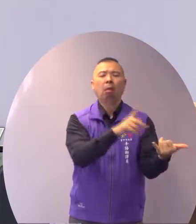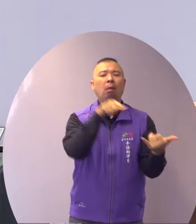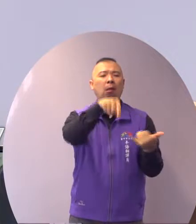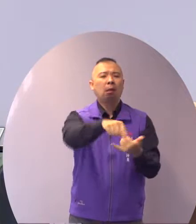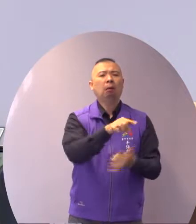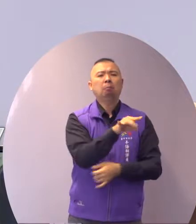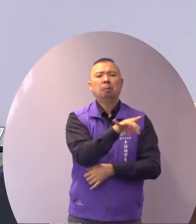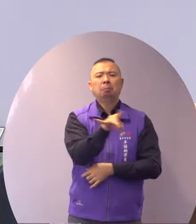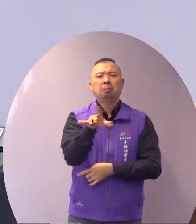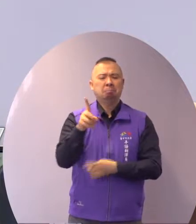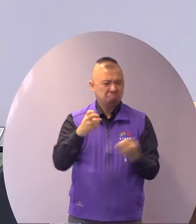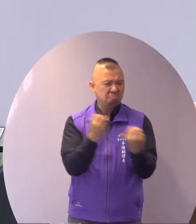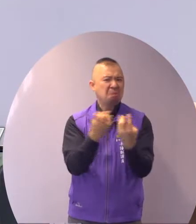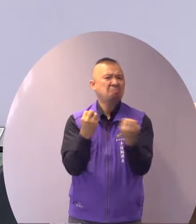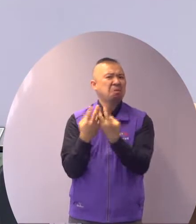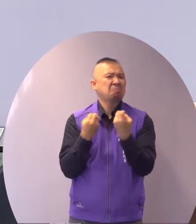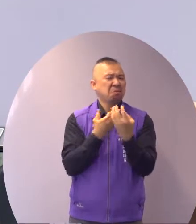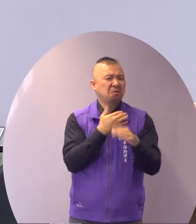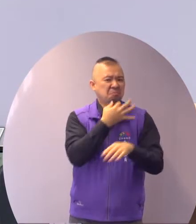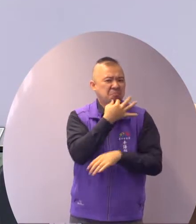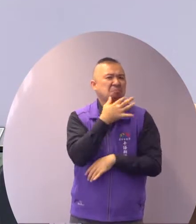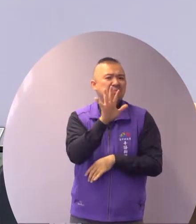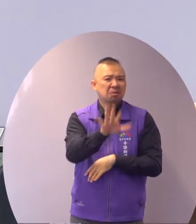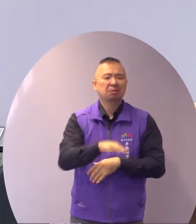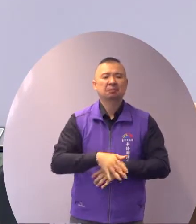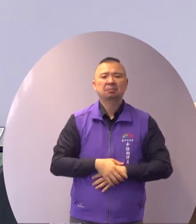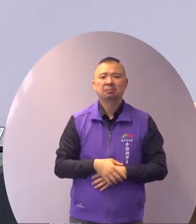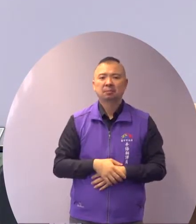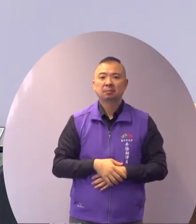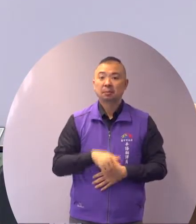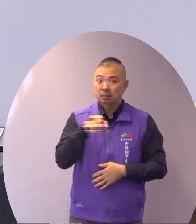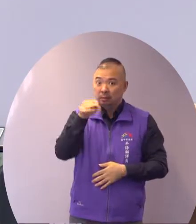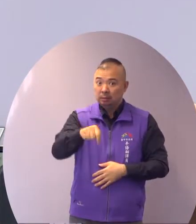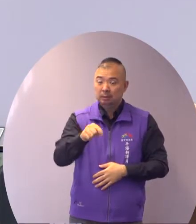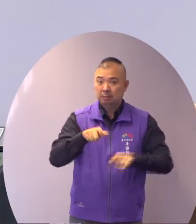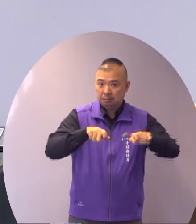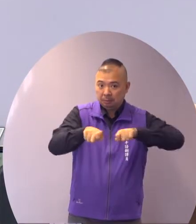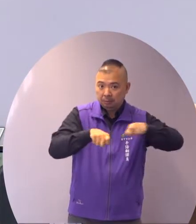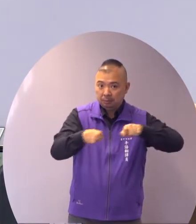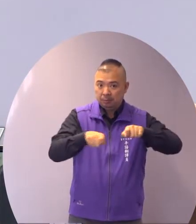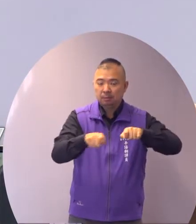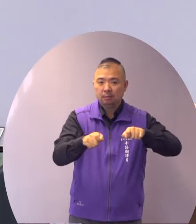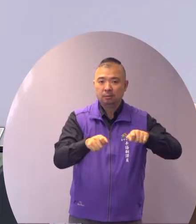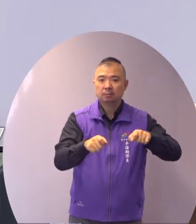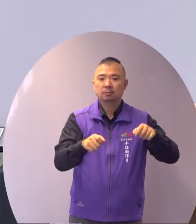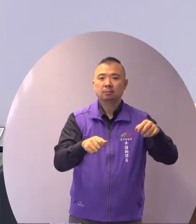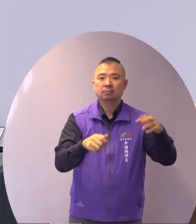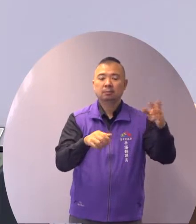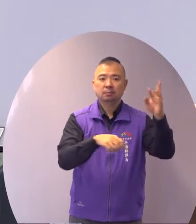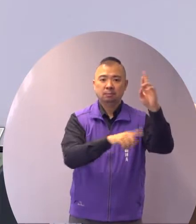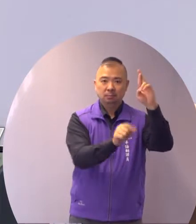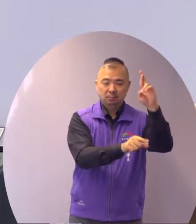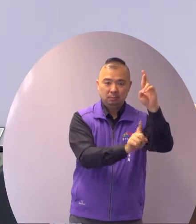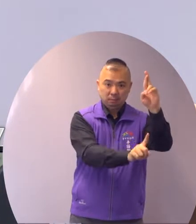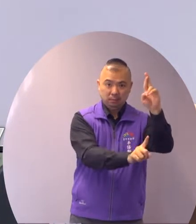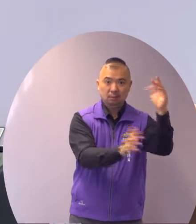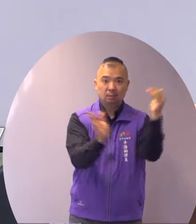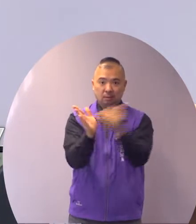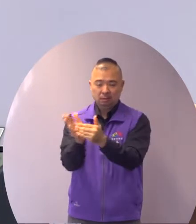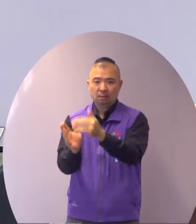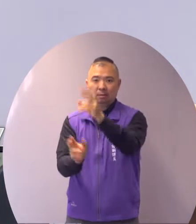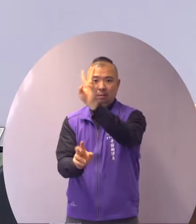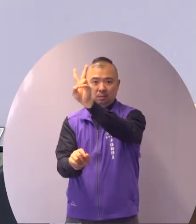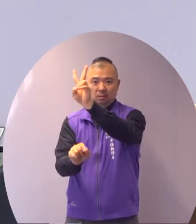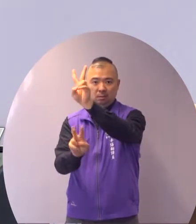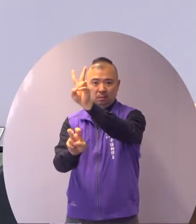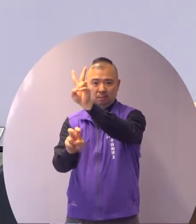案会，这个专案呢会一直持续到2月28号，农历年过完啊。那